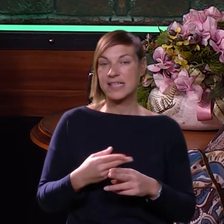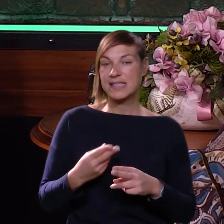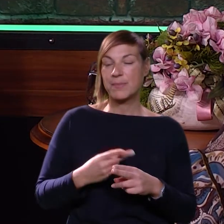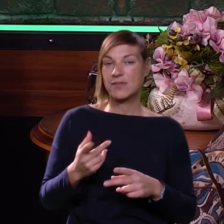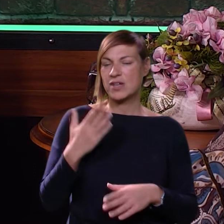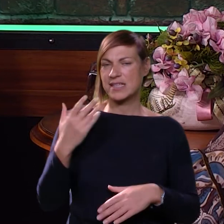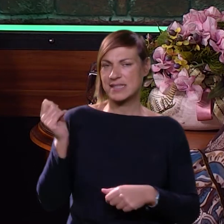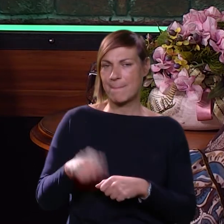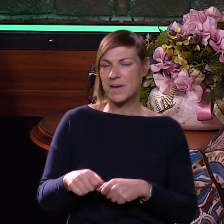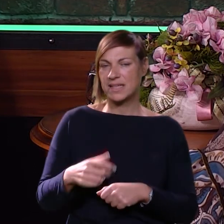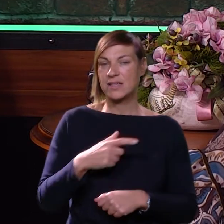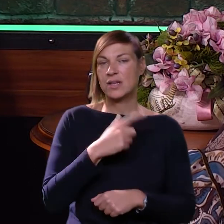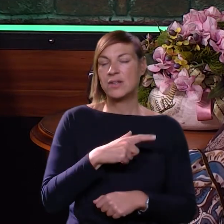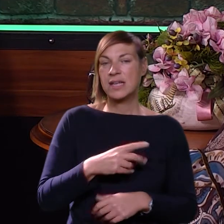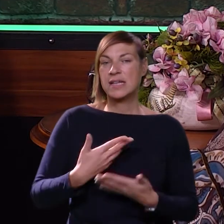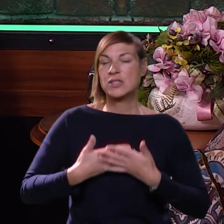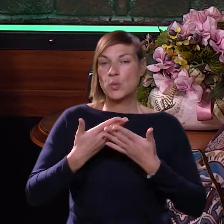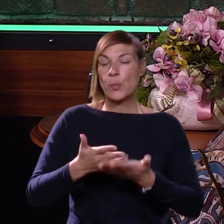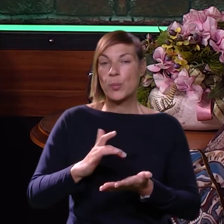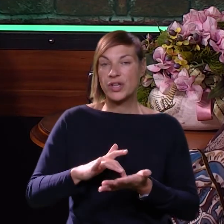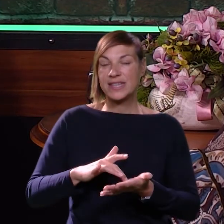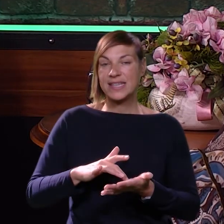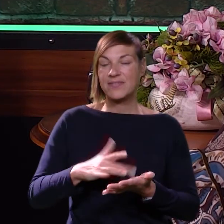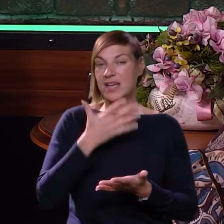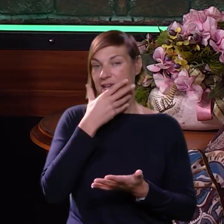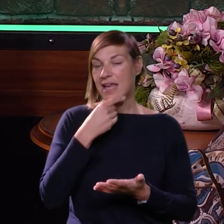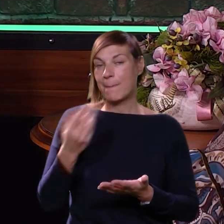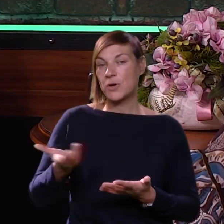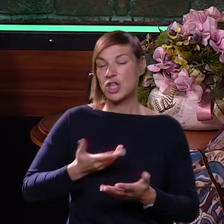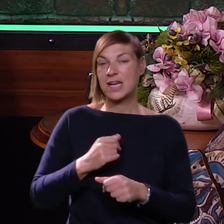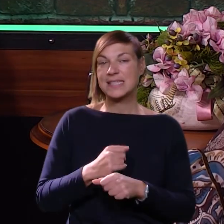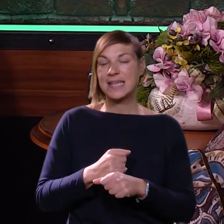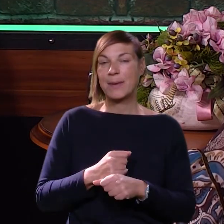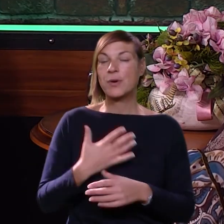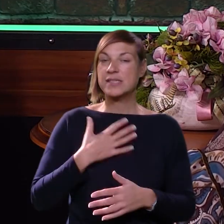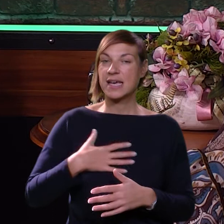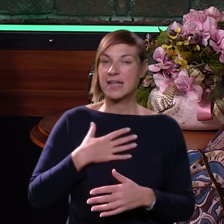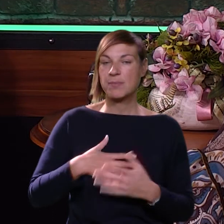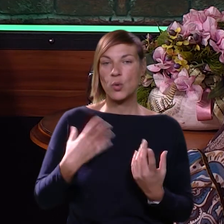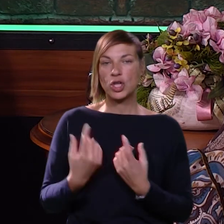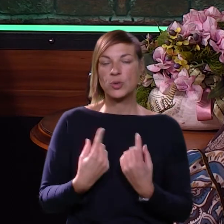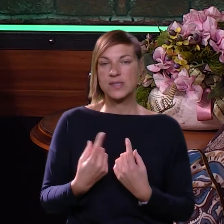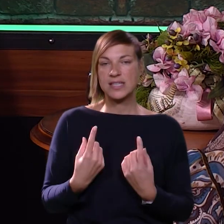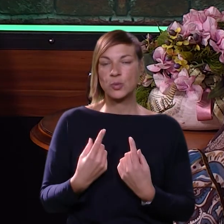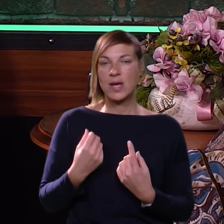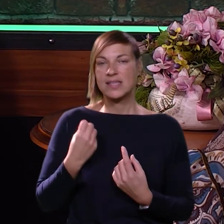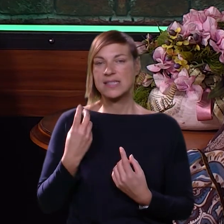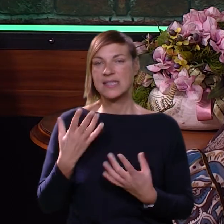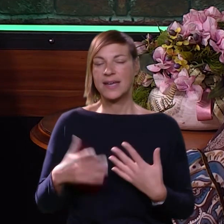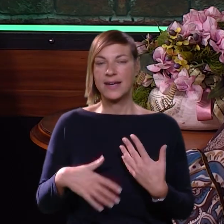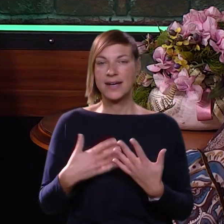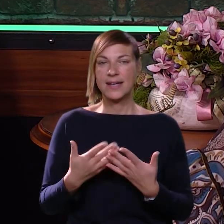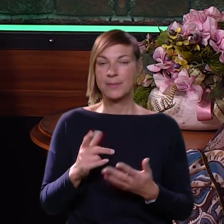mrkvu, ne za batinu. Mislim da ljudi puno bolje rade kad su motivirani, kad lijepo dolaze na posao, kad im je ugodno u situaciji,